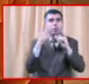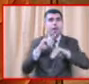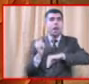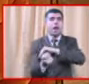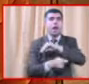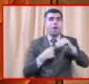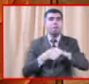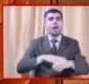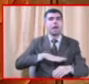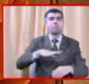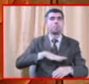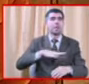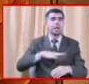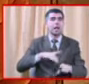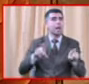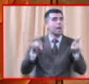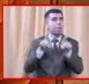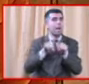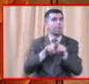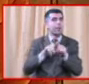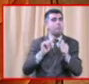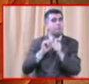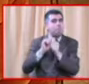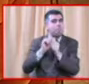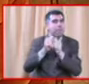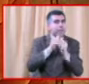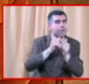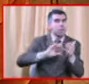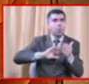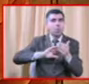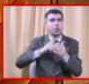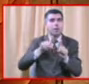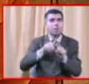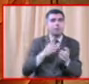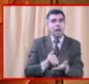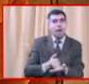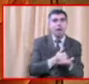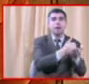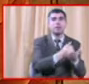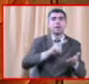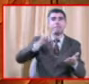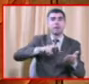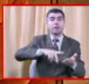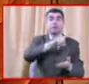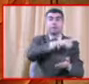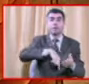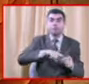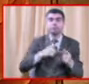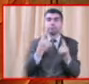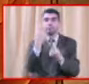على المستوى الجغرافي لتجاوز كل إكراهات يعني الجغرافية والاقتصادية